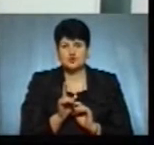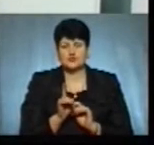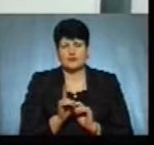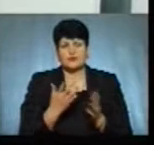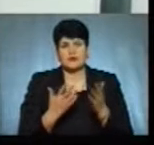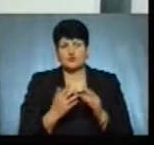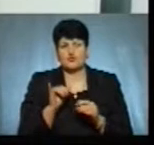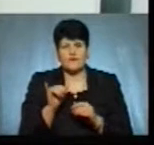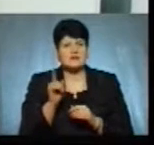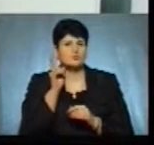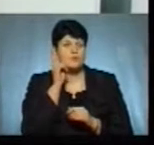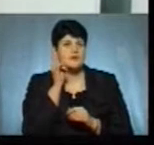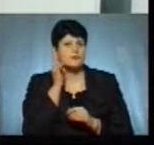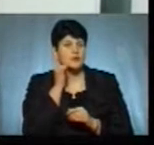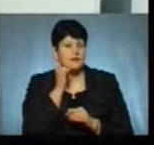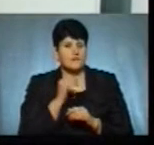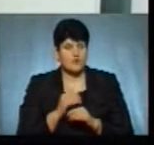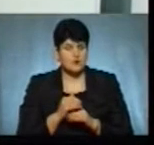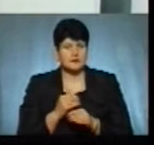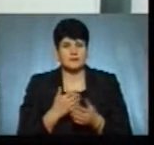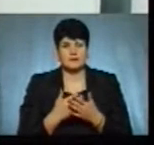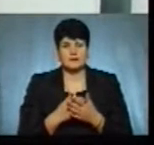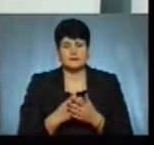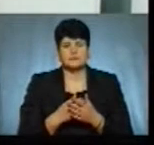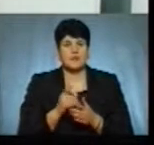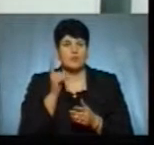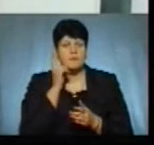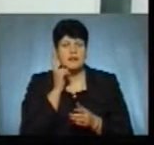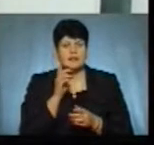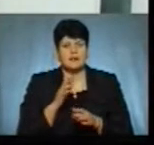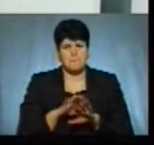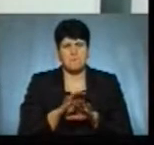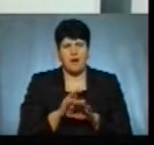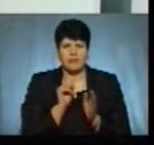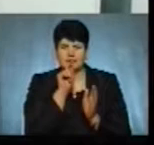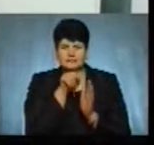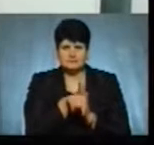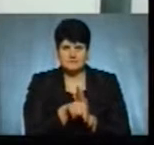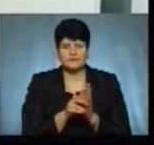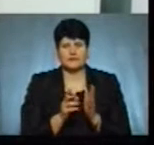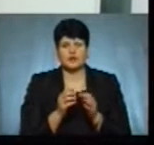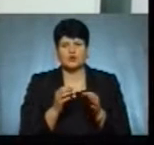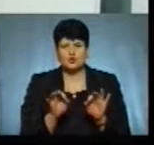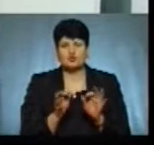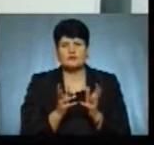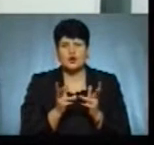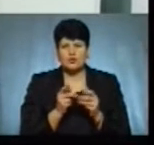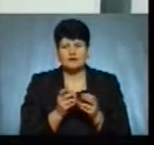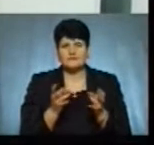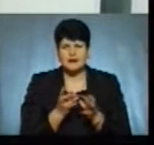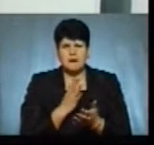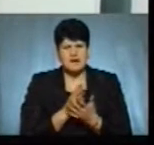вас в мобільному телефоні мобільний банкінг є, звичайно, доступ до рахунків треба і паролі мати